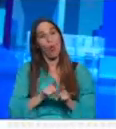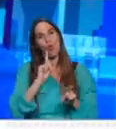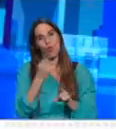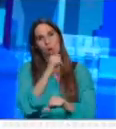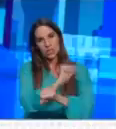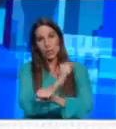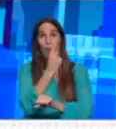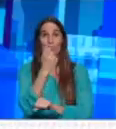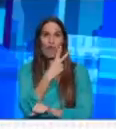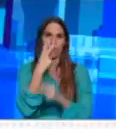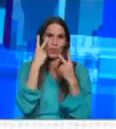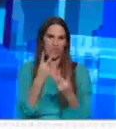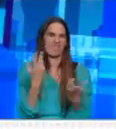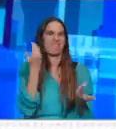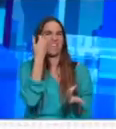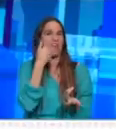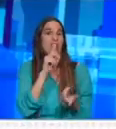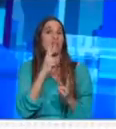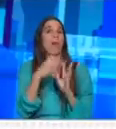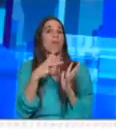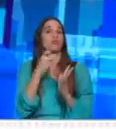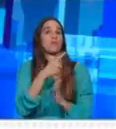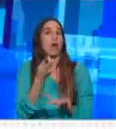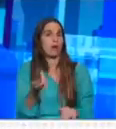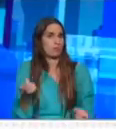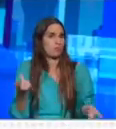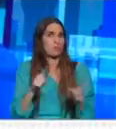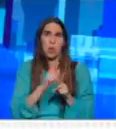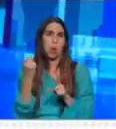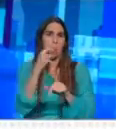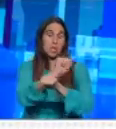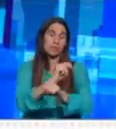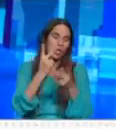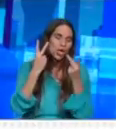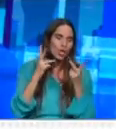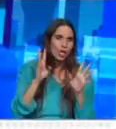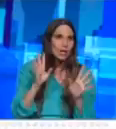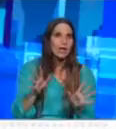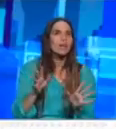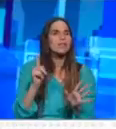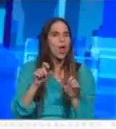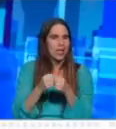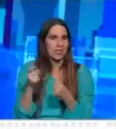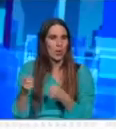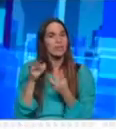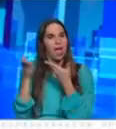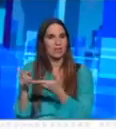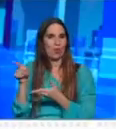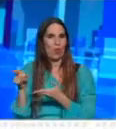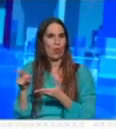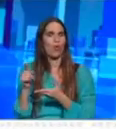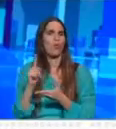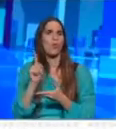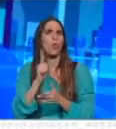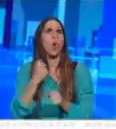פעם בשבועיים ביקורים, חבל, למה אי אפשר לבקר פעמיים בשבוע, מה קרה, כן? בכל בתי הסוהר. אבל זה לא יזיק לו. זה יעזור לו, אם אני חושבת שלא. זה יעזור לו, זה לא